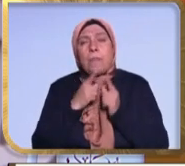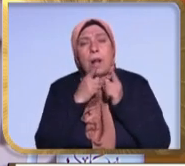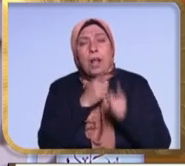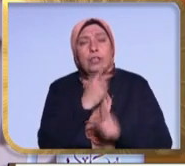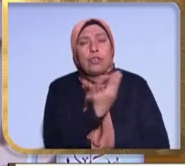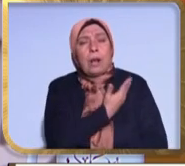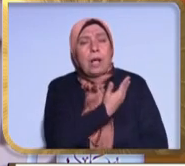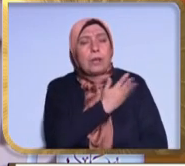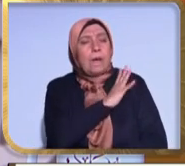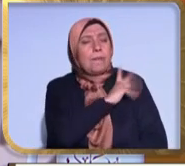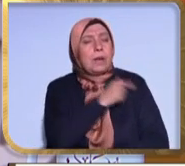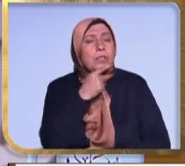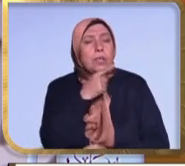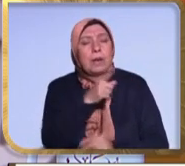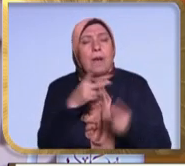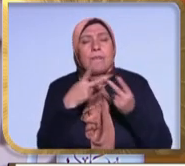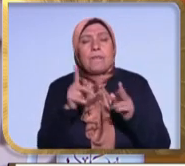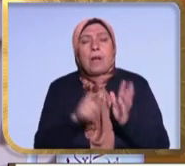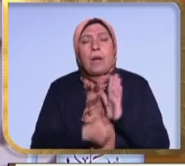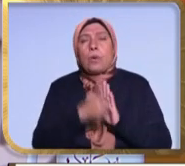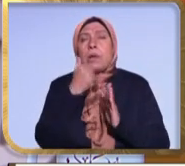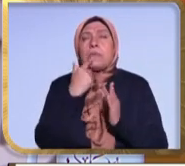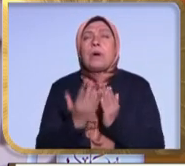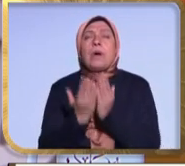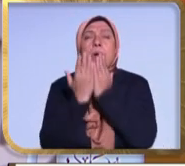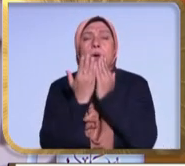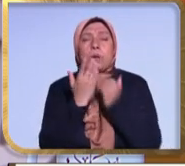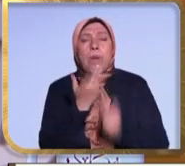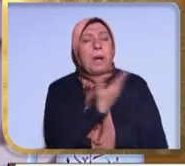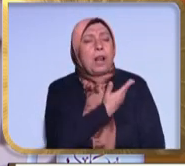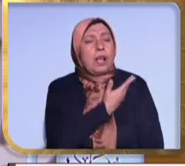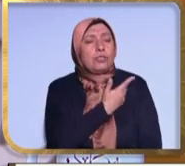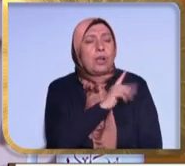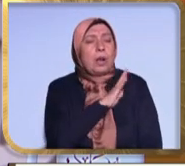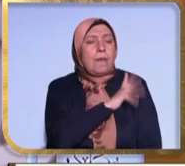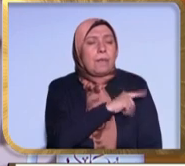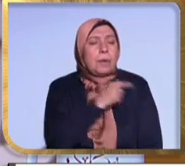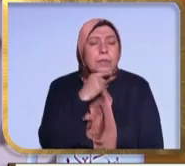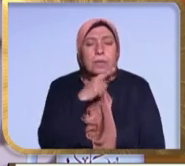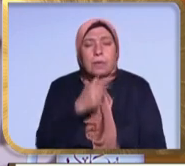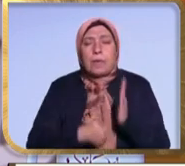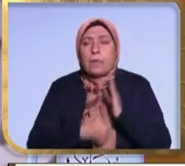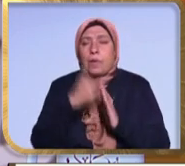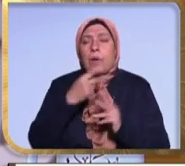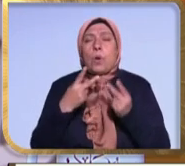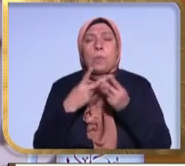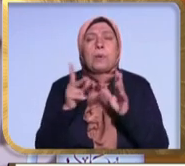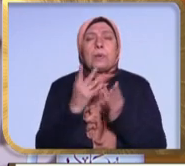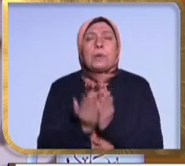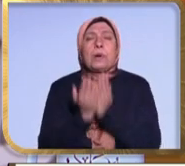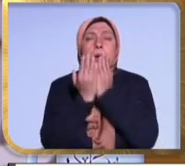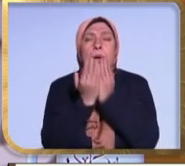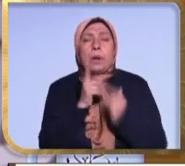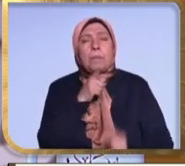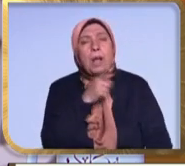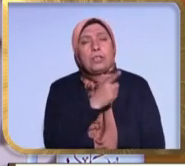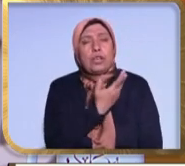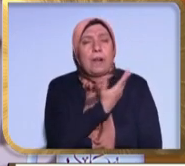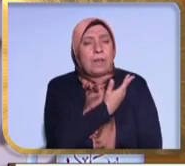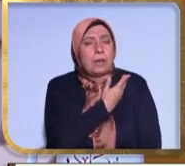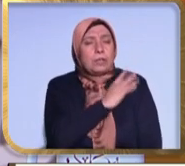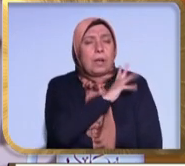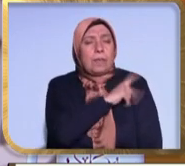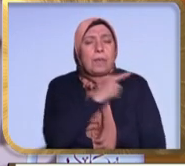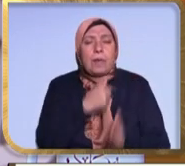وفلسطين فرجا ومخرجا، اللهم اجعل لغزة وفلسطين فرجا ومخرجا، اللهم اجعل لغزة